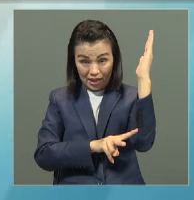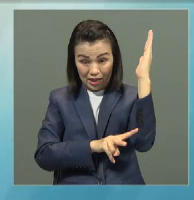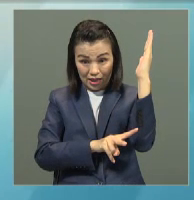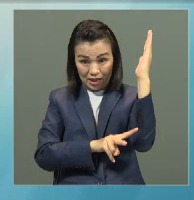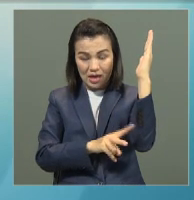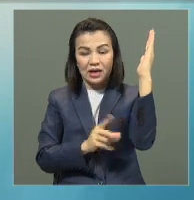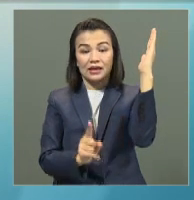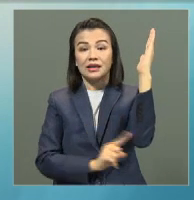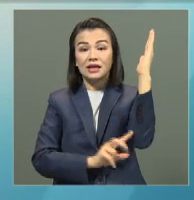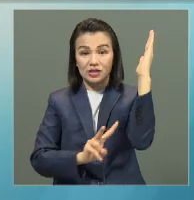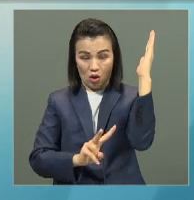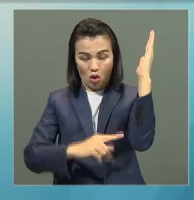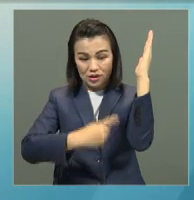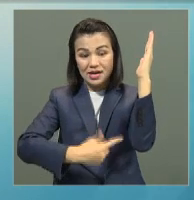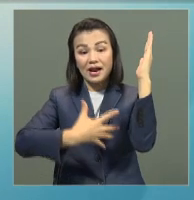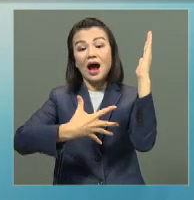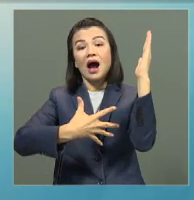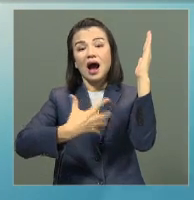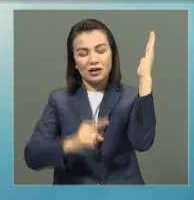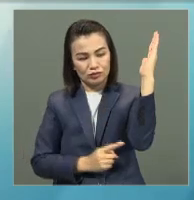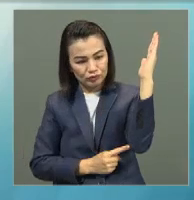มีภูมิลำเนาเขาอยู่ที่เชียงใหม่ครับแต่ว่าเคยทำงานอยู่ที่จังหวัดภูเก็ตก็ได้ออกเดินทางออกจากภูเก็ตในวันที่2พฤษภาคมเพื่อกลับบ้านที่จังหวัดเชียงใหม่พร้อมลูกและภรรยาก็ได้รับการตรวจจากการดำเนินการค้นหาผู้ป่วยจากวิธีการของอสมในพื้นที่ที่เชียงใหม่นะครับก็ได้พบว่าติดเชื้อในรายนี้มีข้อที่จะต้องวิเคราะห์พิจารณาคือผู้ป่วยเป็นคนที่